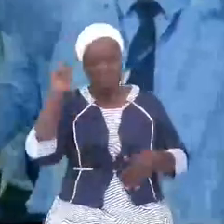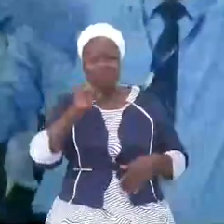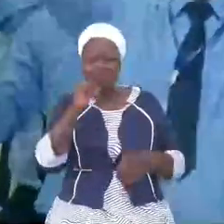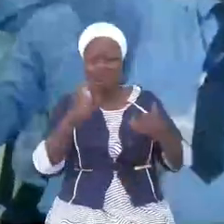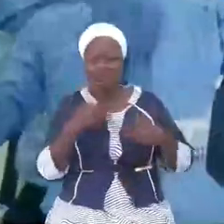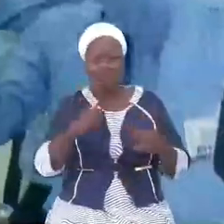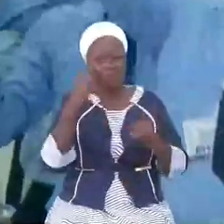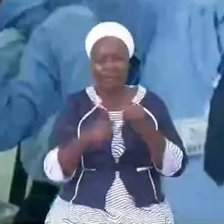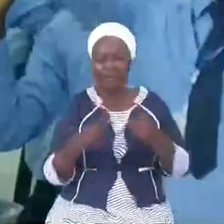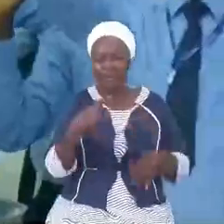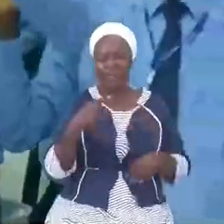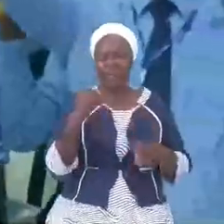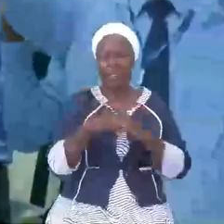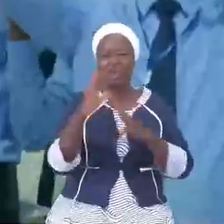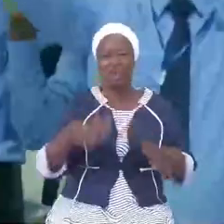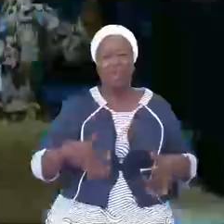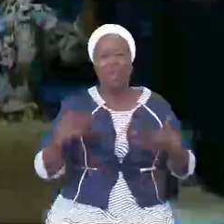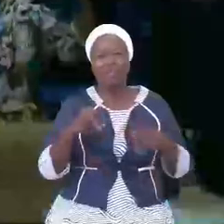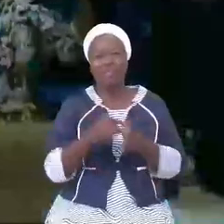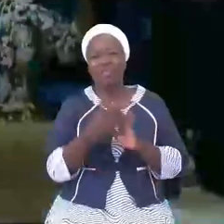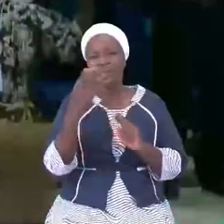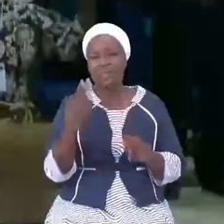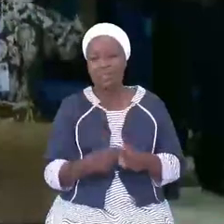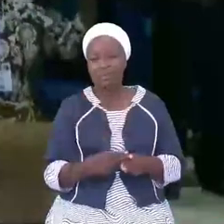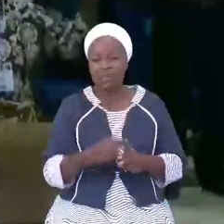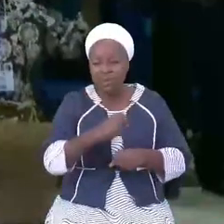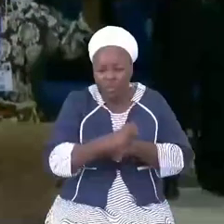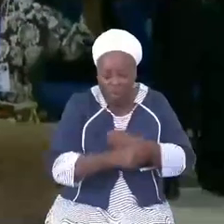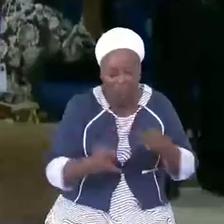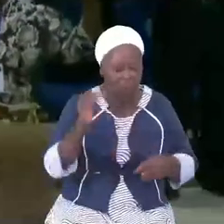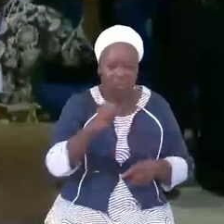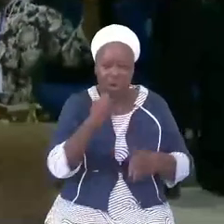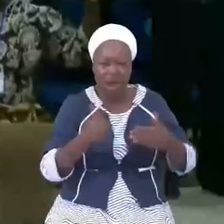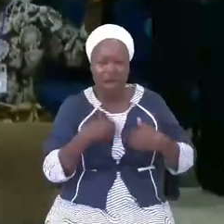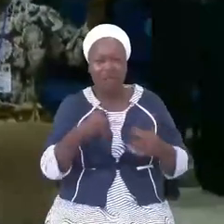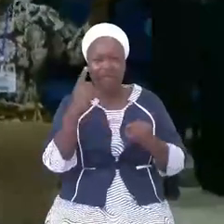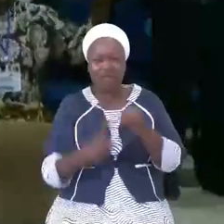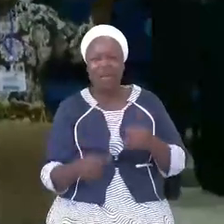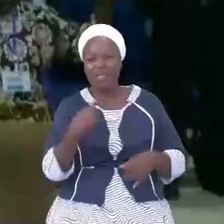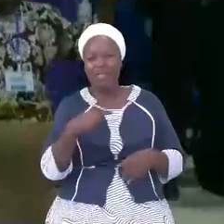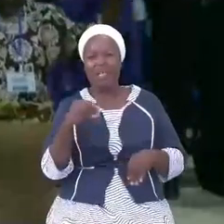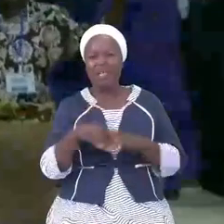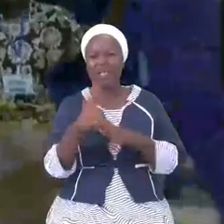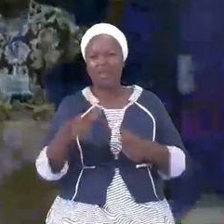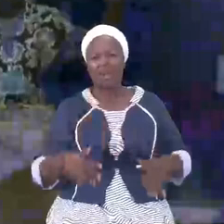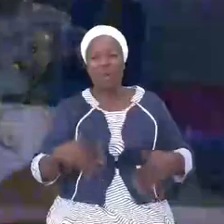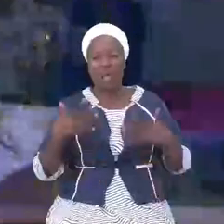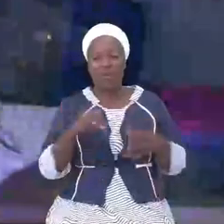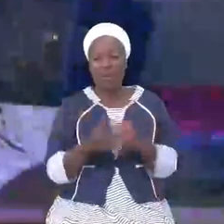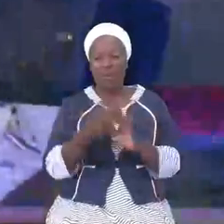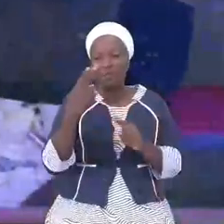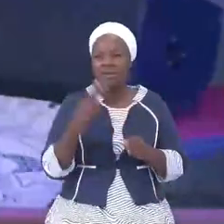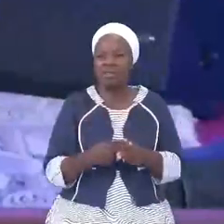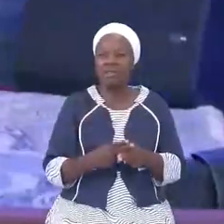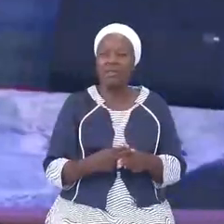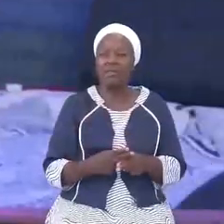mot dans ta vie. La souffrance n'aura pas le dernier mot dans ta vie. Le